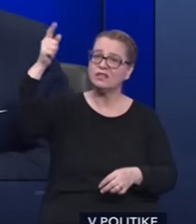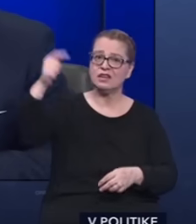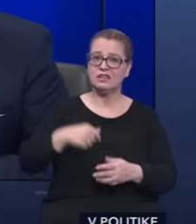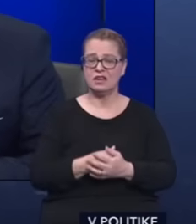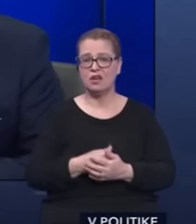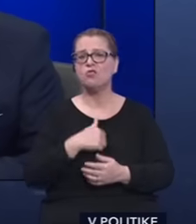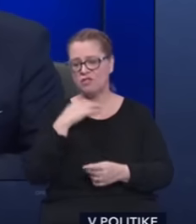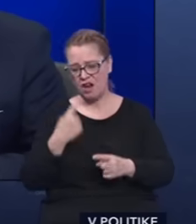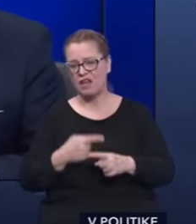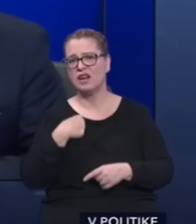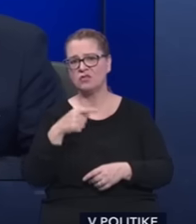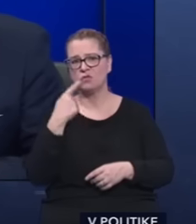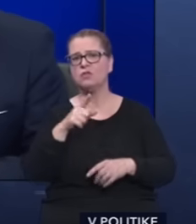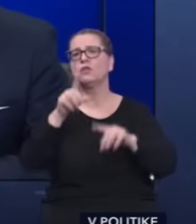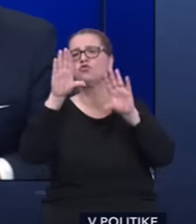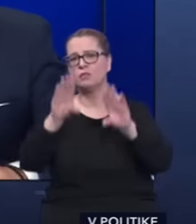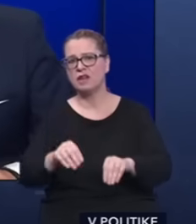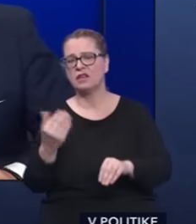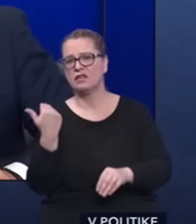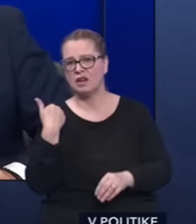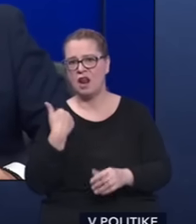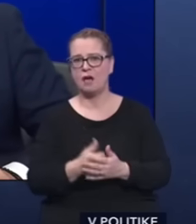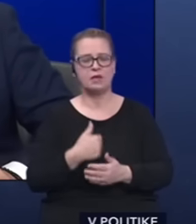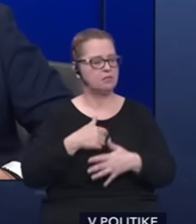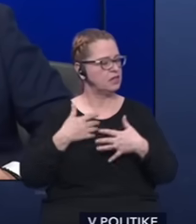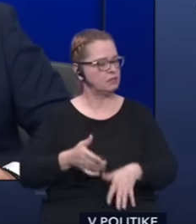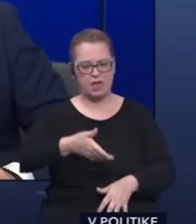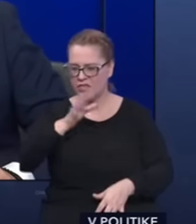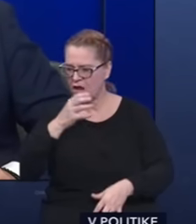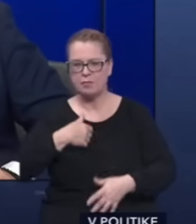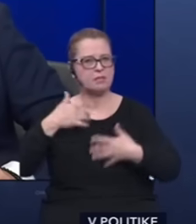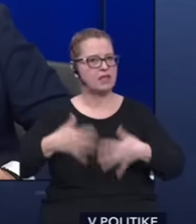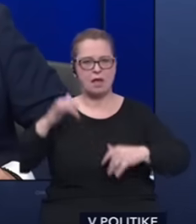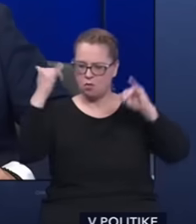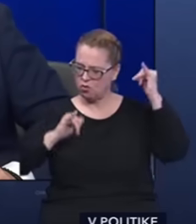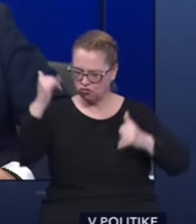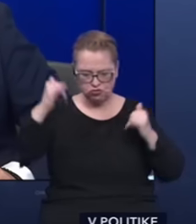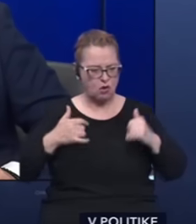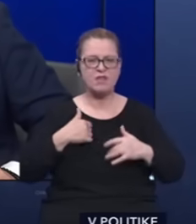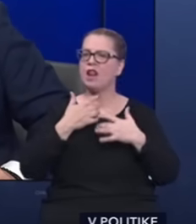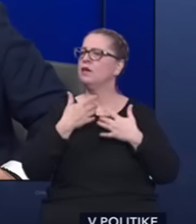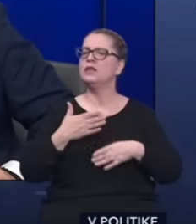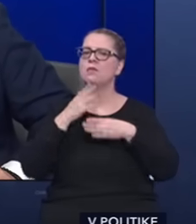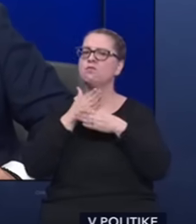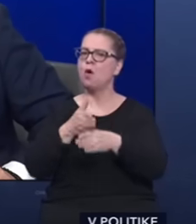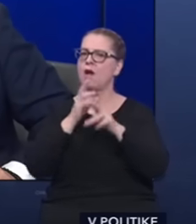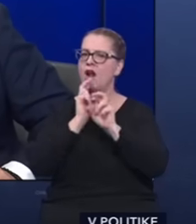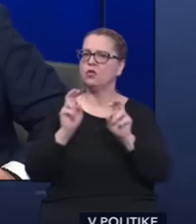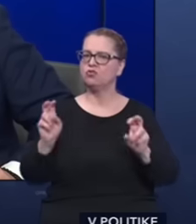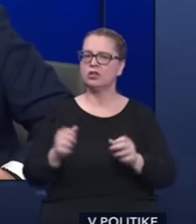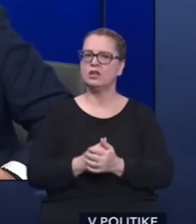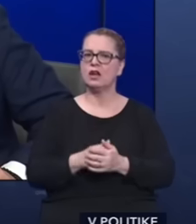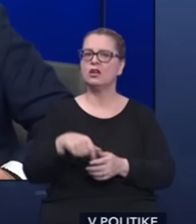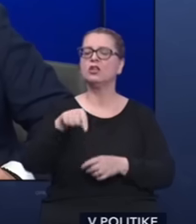už niekoľkokrát. Prestaňte klamať. My sme nechlastali, nežurovali, my sme učiteľom pomáhali. Tento štát